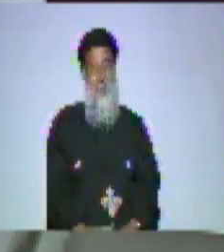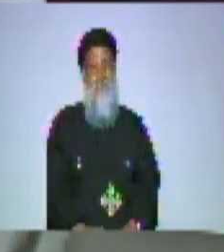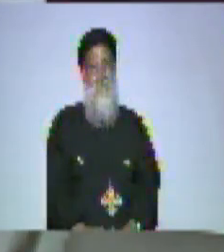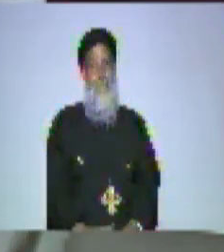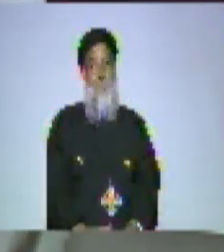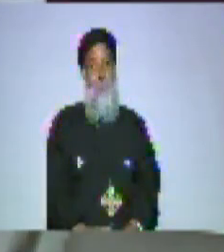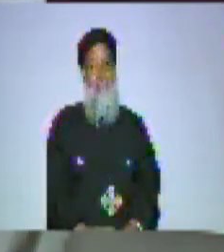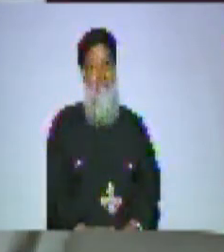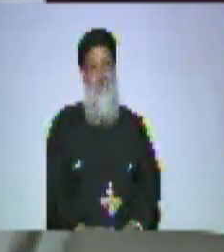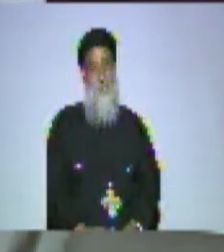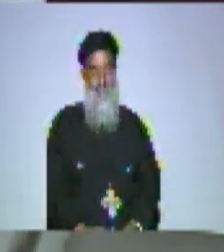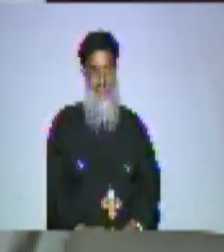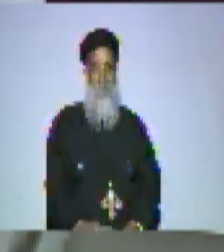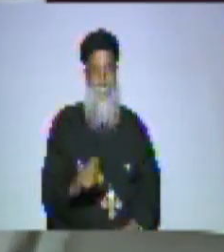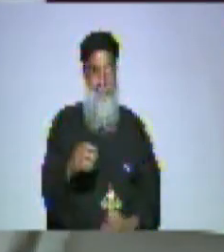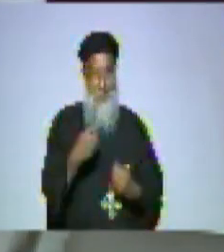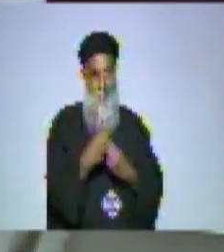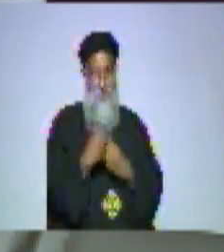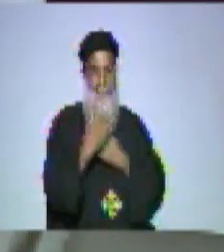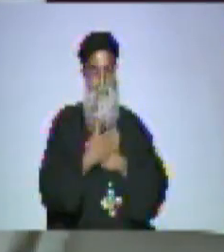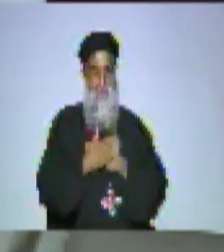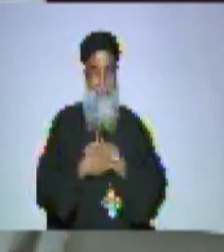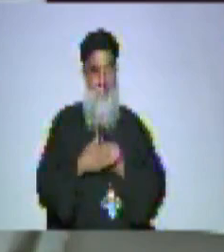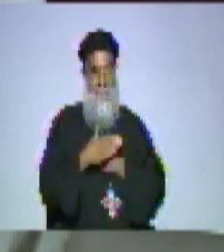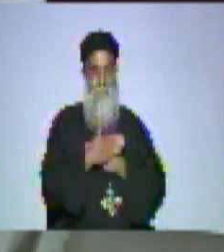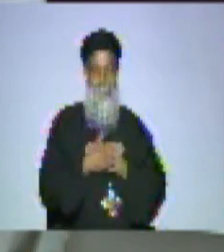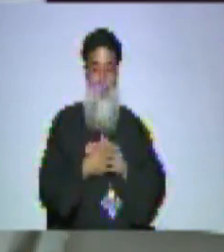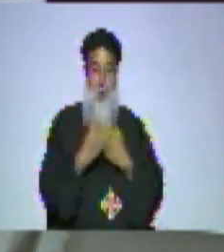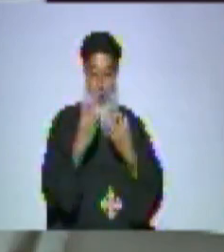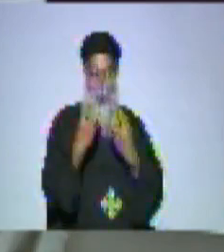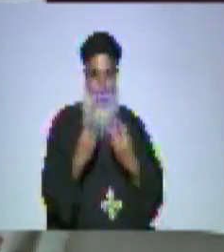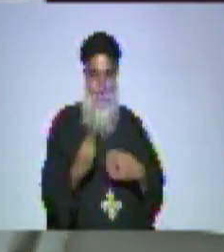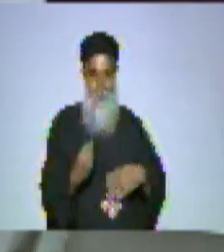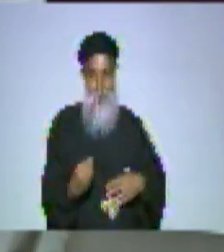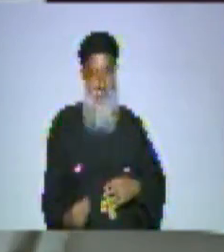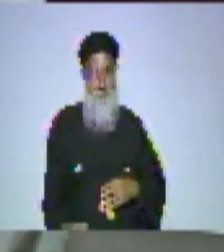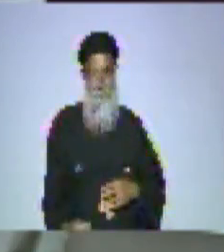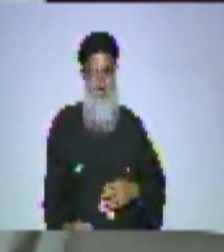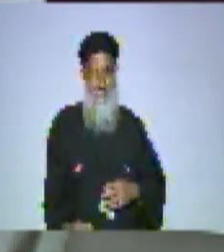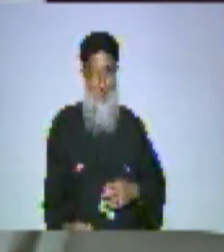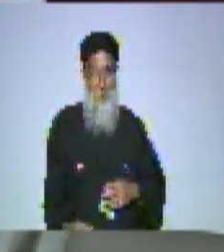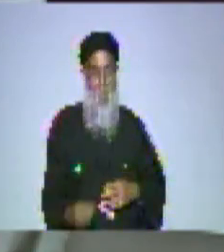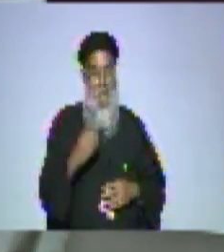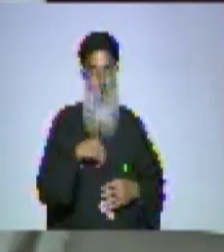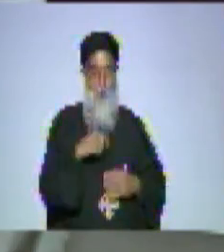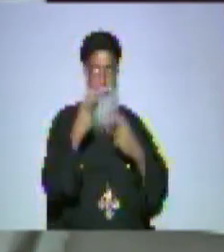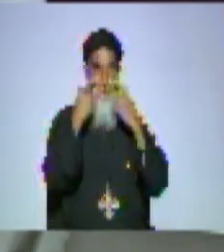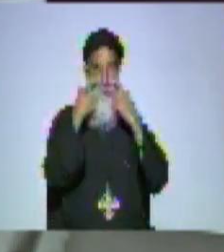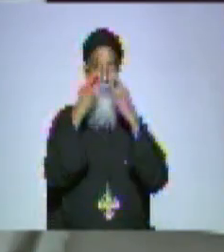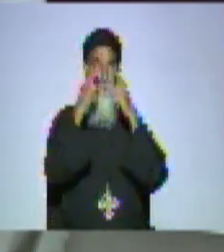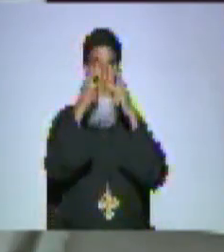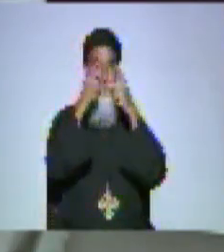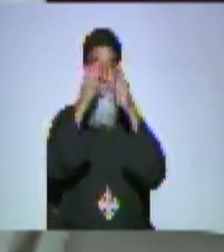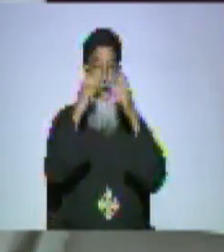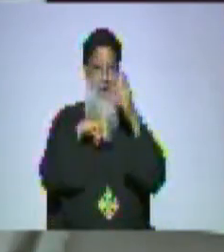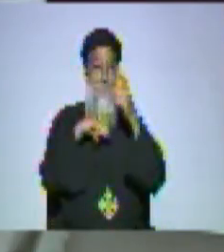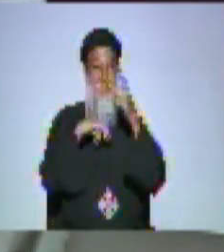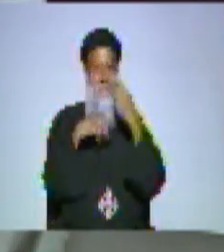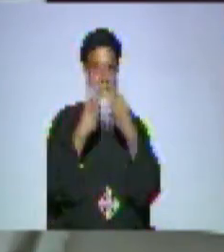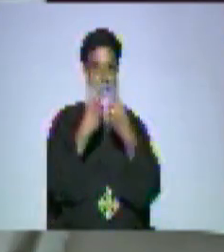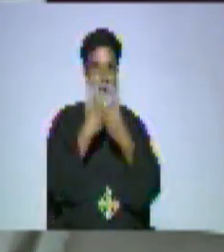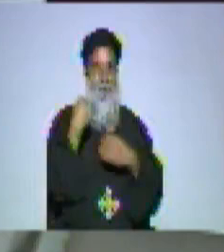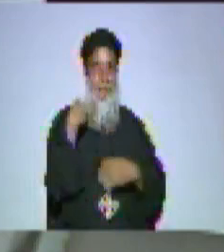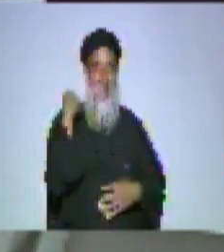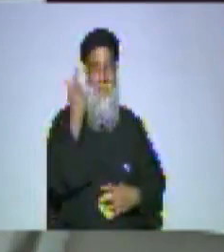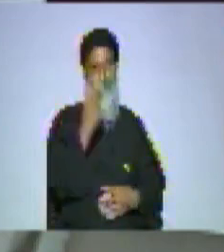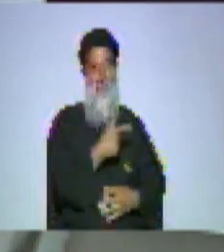وقال لي خليك معي وهترتاح وهتبقى تقول لسيدنا ده امنيه يعني ان اي حد يبقى مع